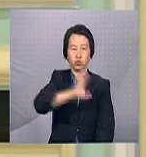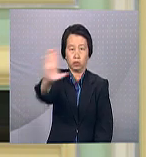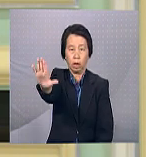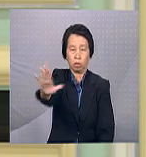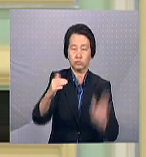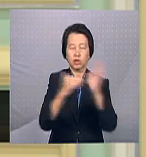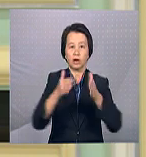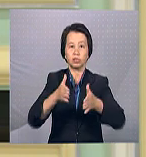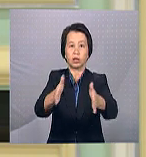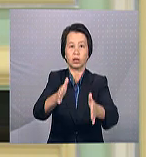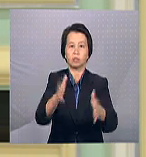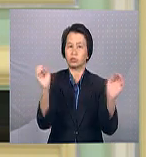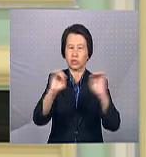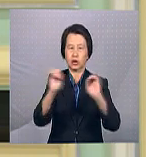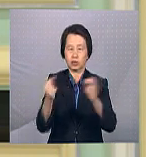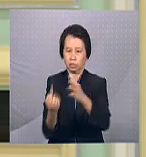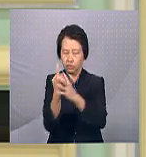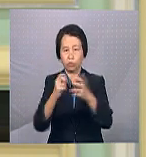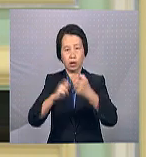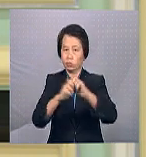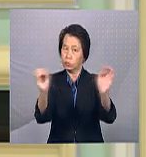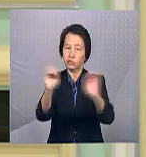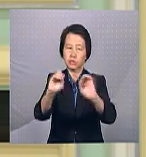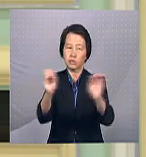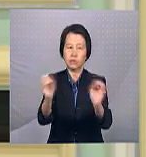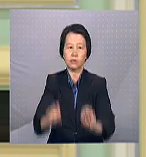di sekatan jalan raya dan sebagainya. Tidak timbul sebarang isu.